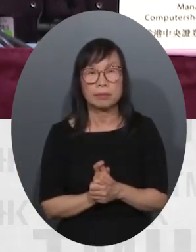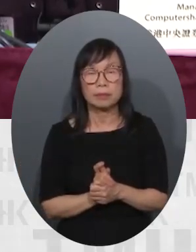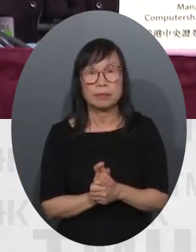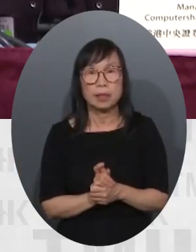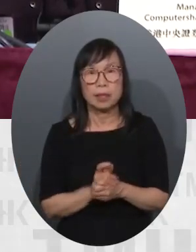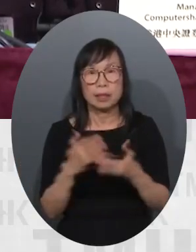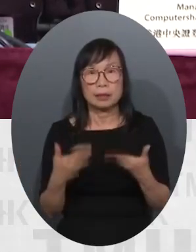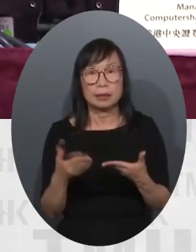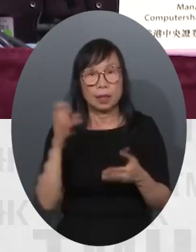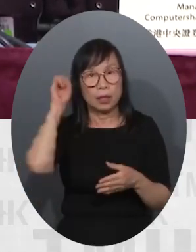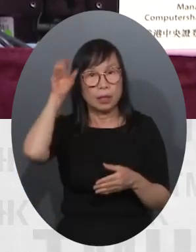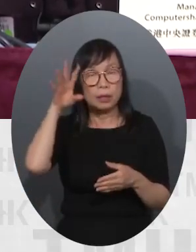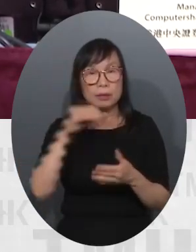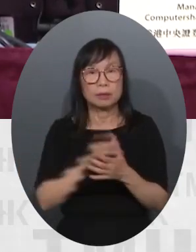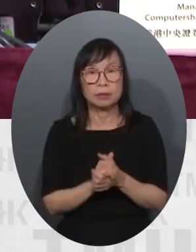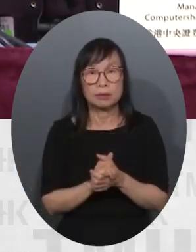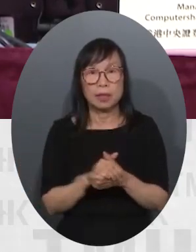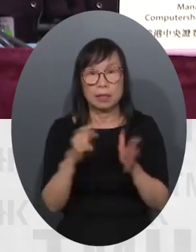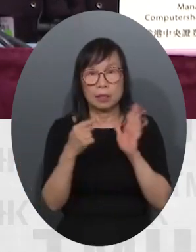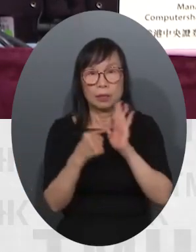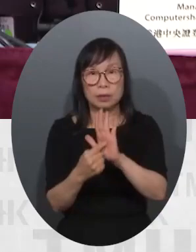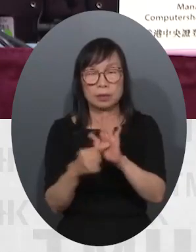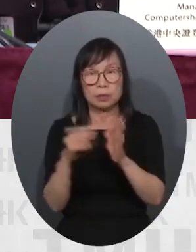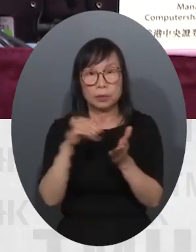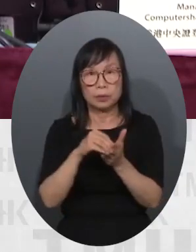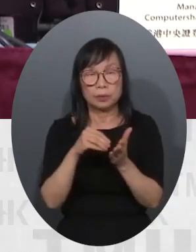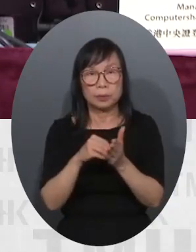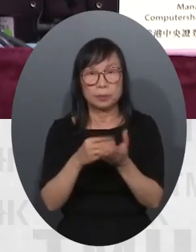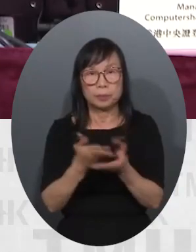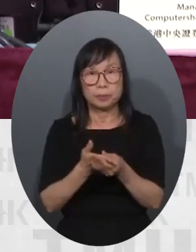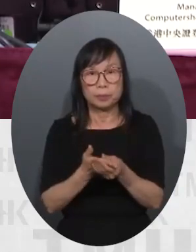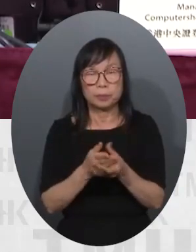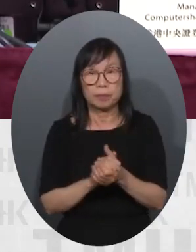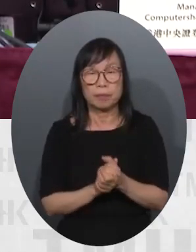我現在動議以下用作示範的決議案。